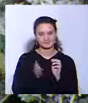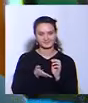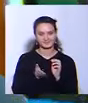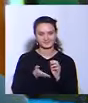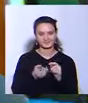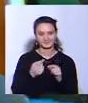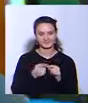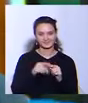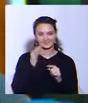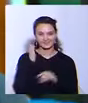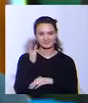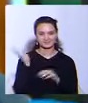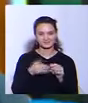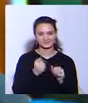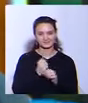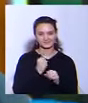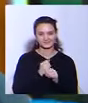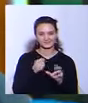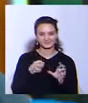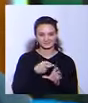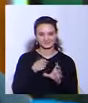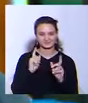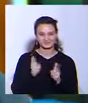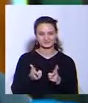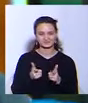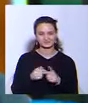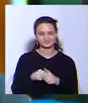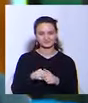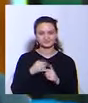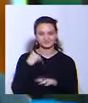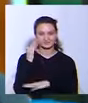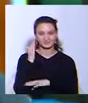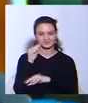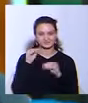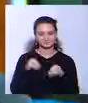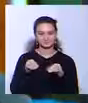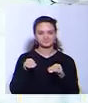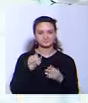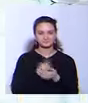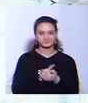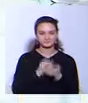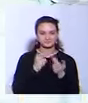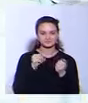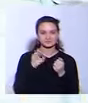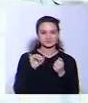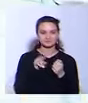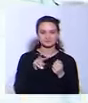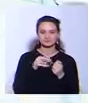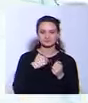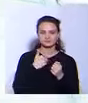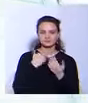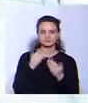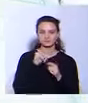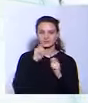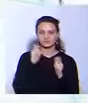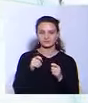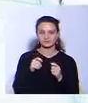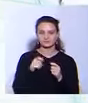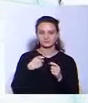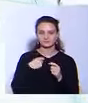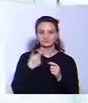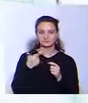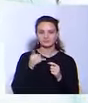მოჭრის, მაგრამ შემდეგ დაგვიმუშავებს ლაზერი. თუმცა ჩვენ ხეებსაც დავრგავთ ხომ ასია? მე დარწმუნებული ვარ, დემე და მარიამი, მე მაქვს თქვენთვის საჩუქარი.